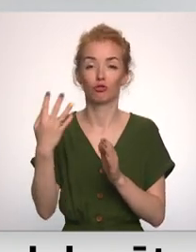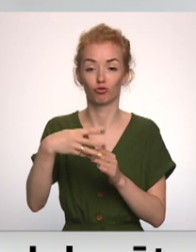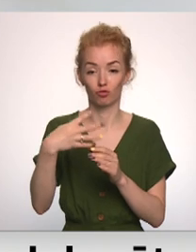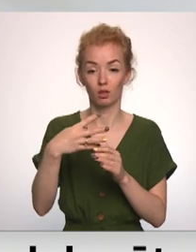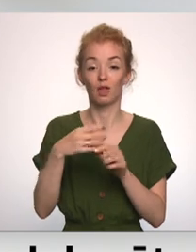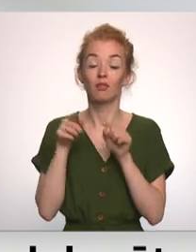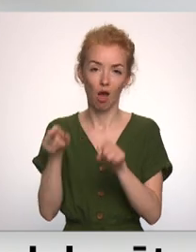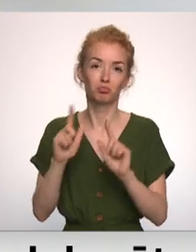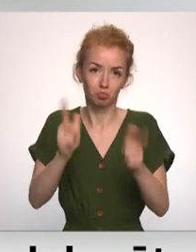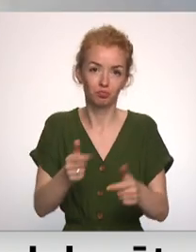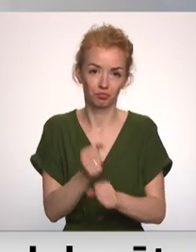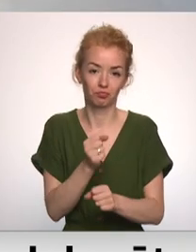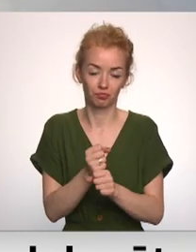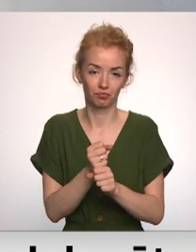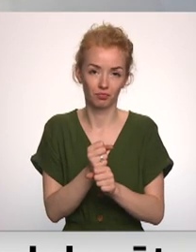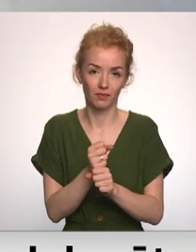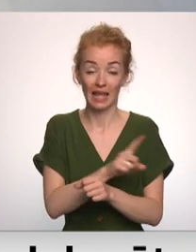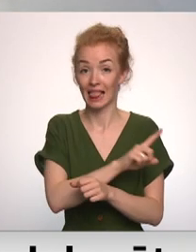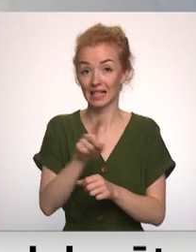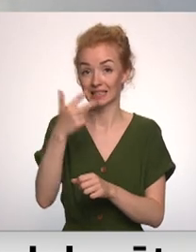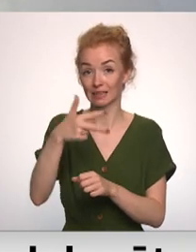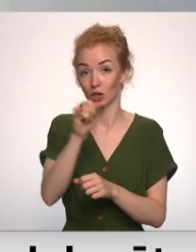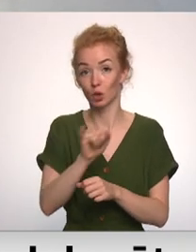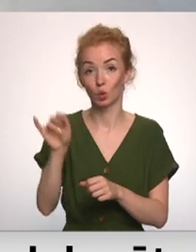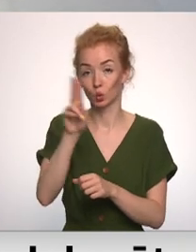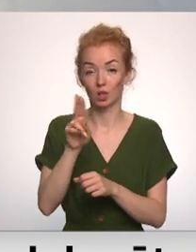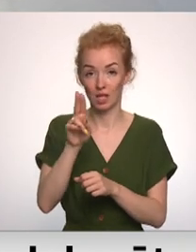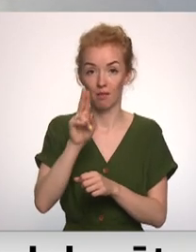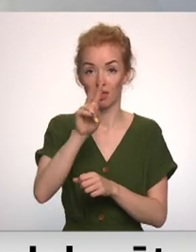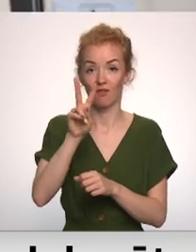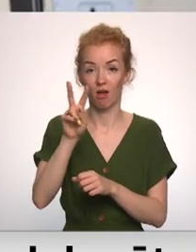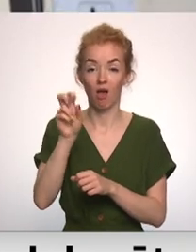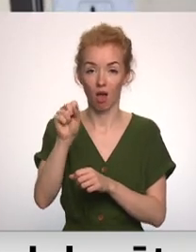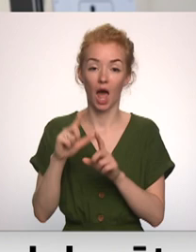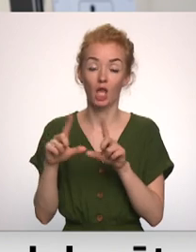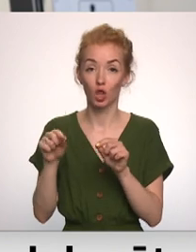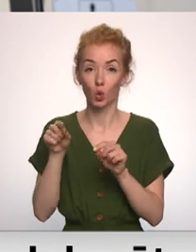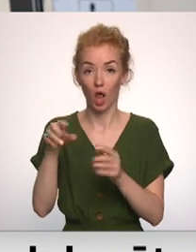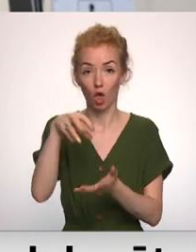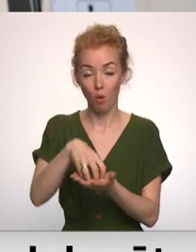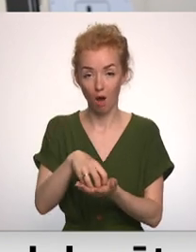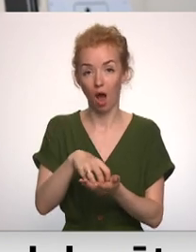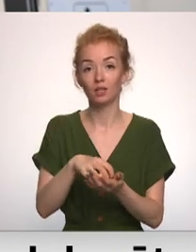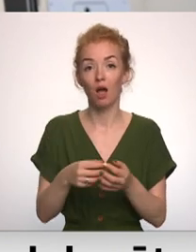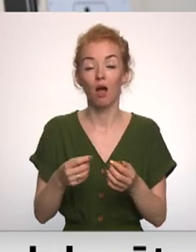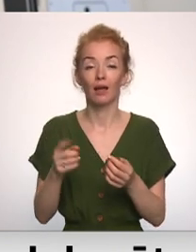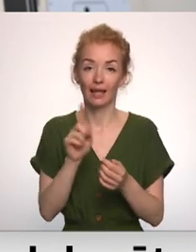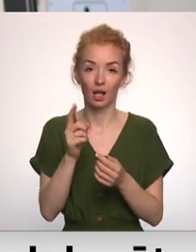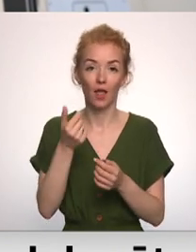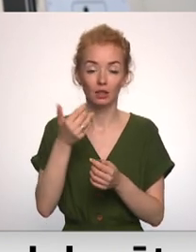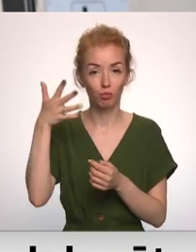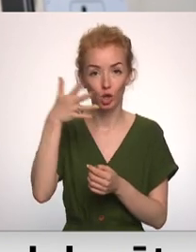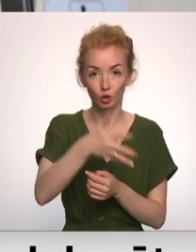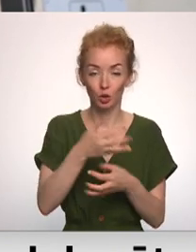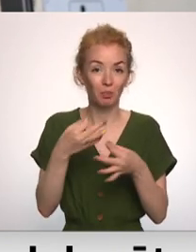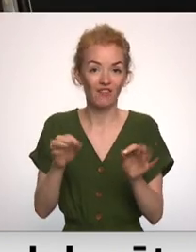pāri 40, tās grib strādāt. Līdz 30. jūnijam Nodarbinātības valsts aģentūras datubāzē aktuālas ir gandrīz